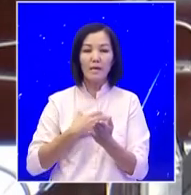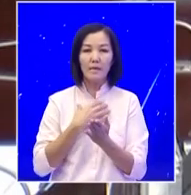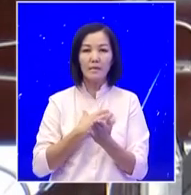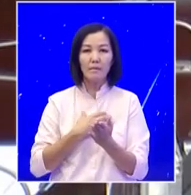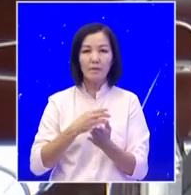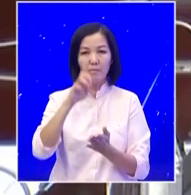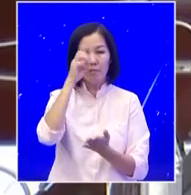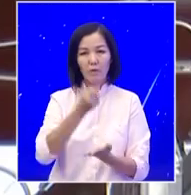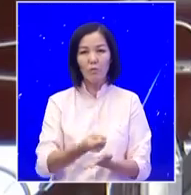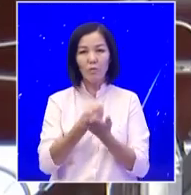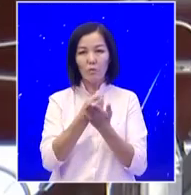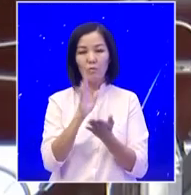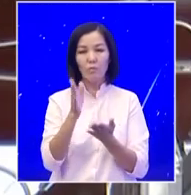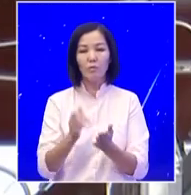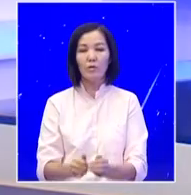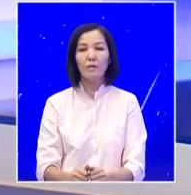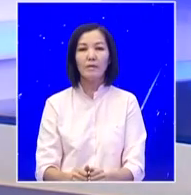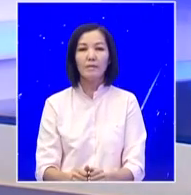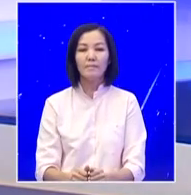шараларын кеңейтуге ықпал етеді.